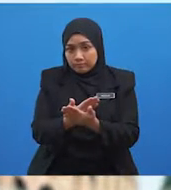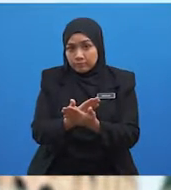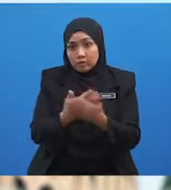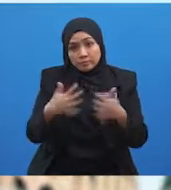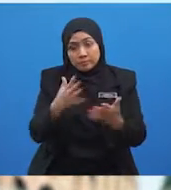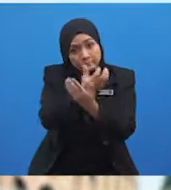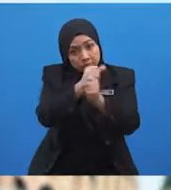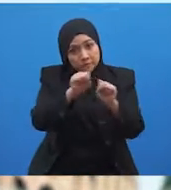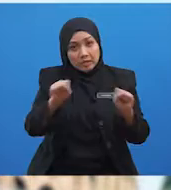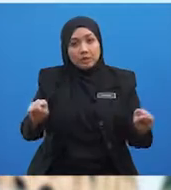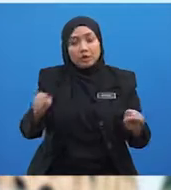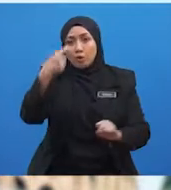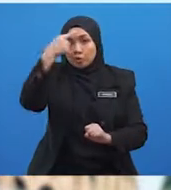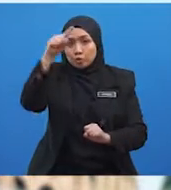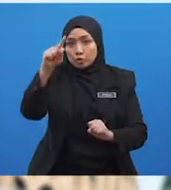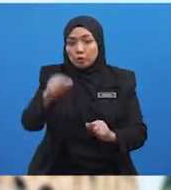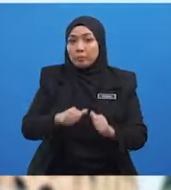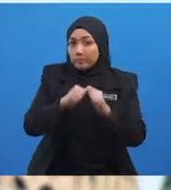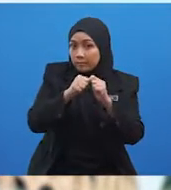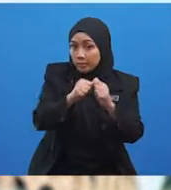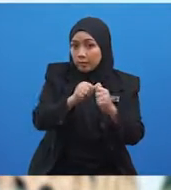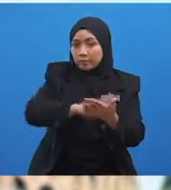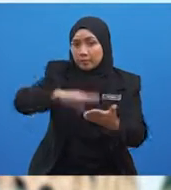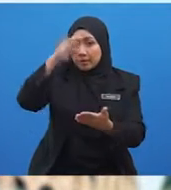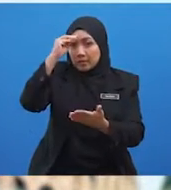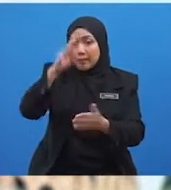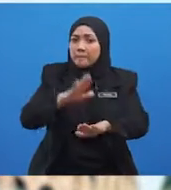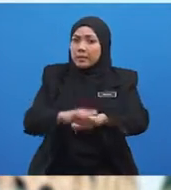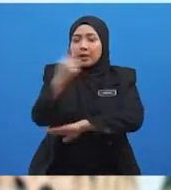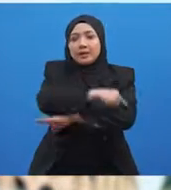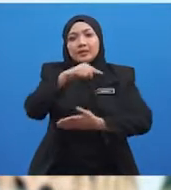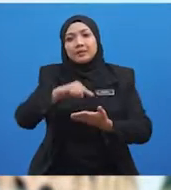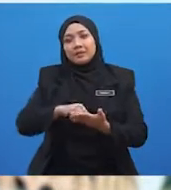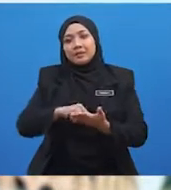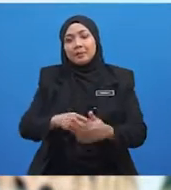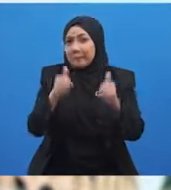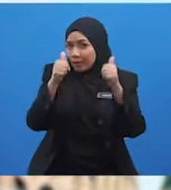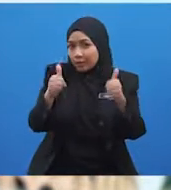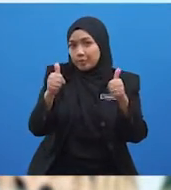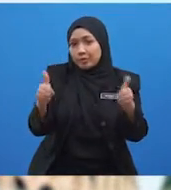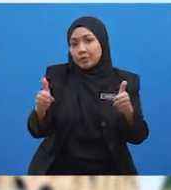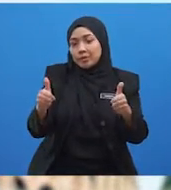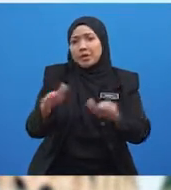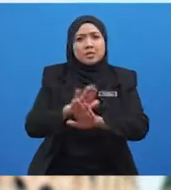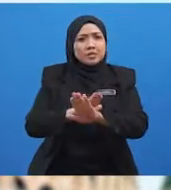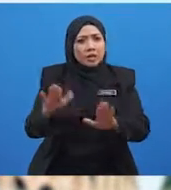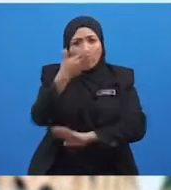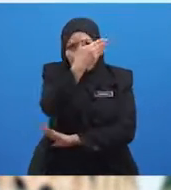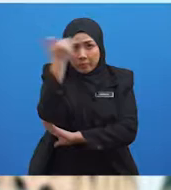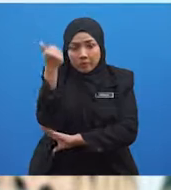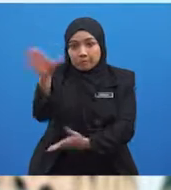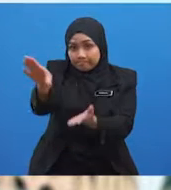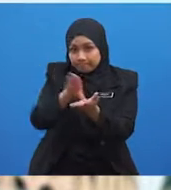untuk mengikuti pembelajaran pada hari ini? Bagus. Jangan lupa